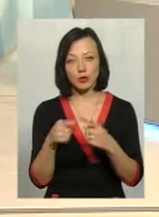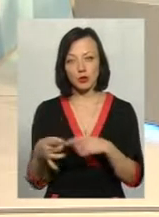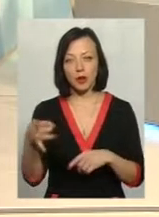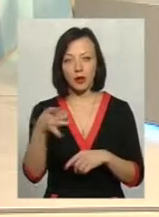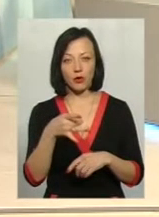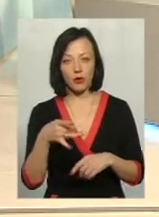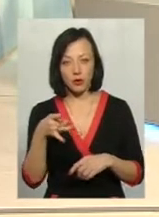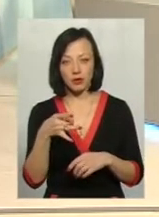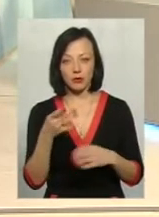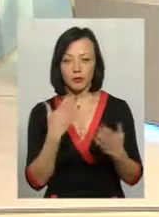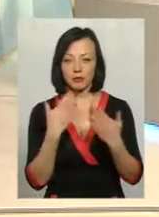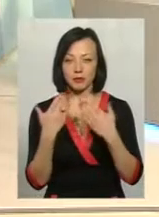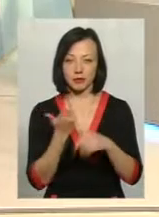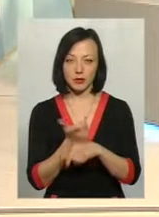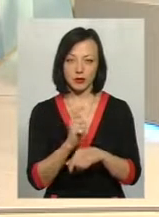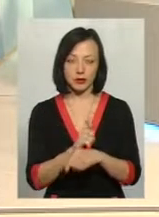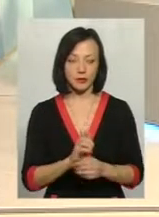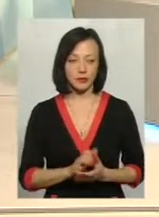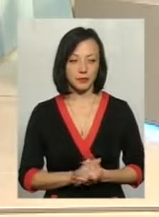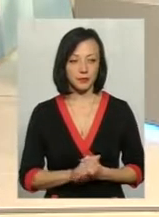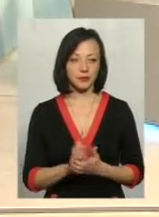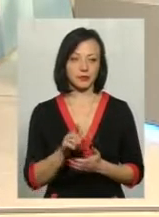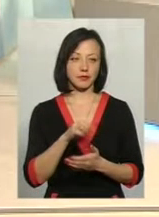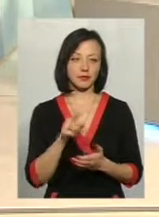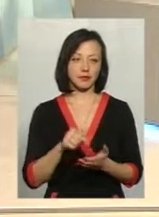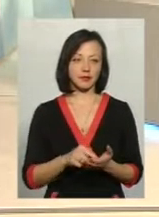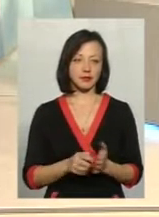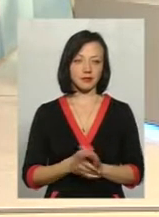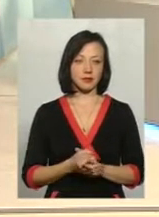регіоні з ними більш тісно поспілкуватися?